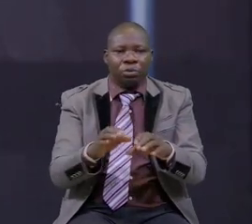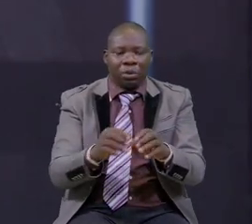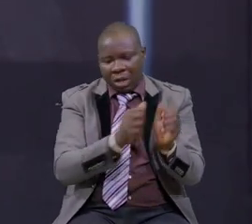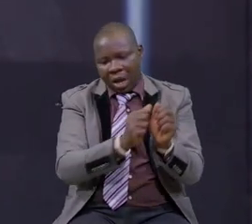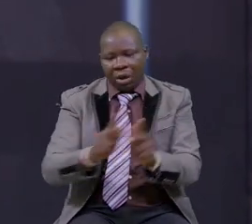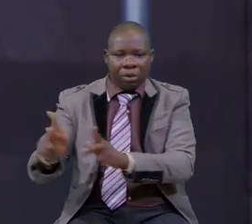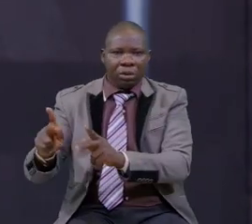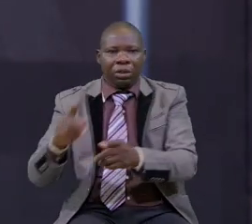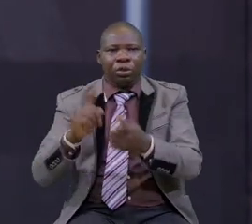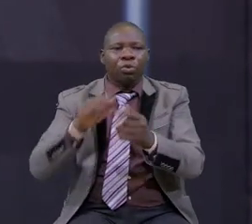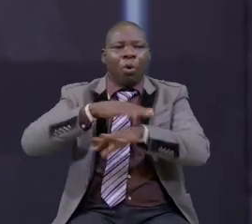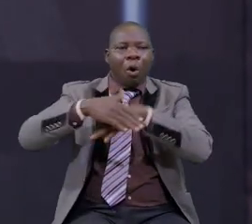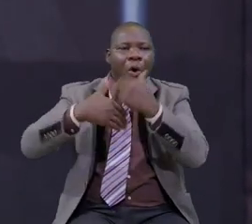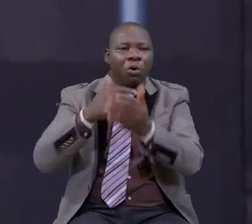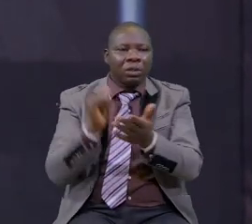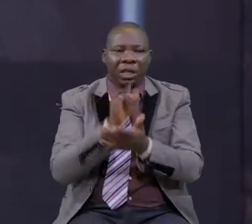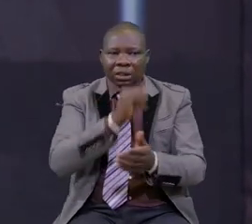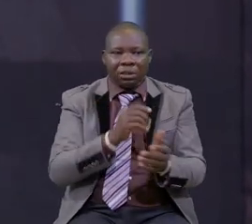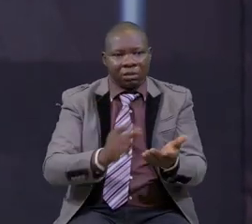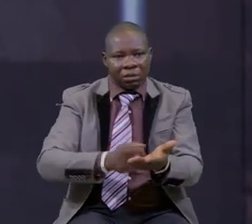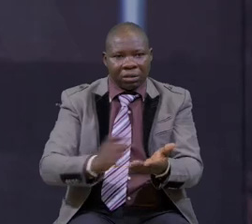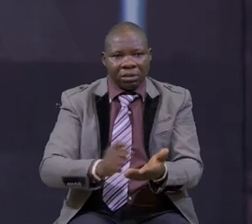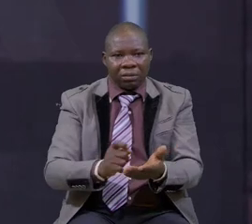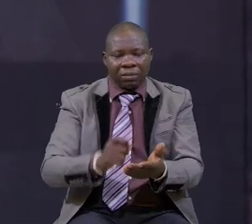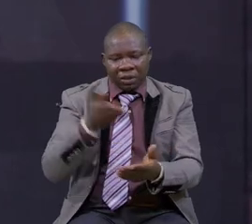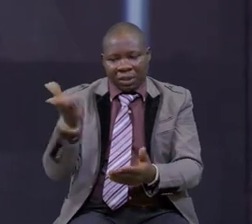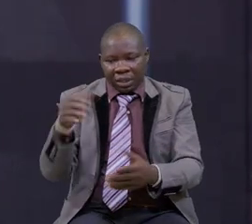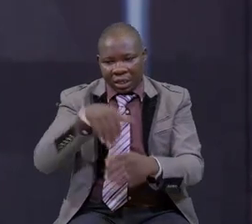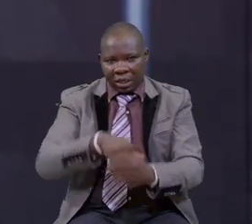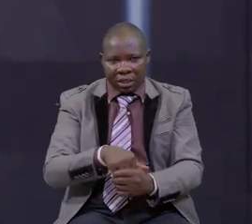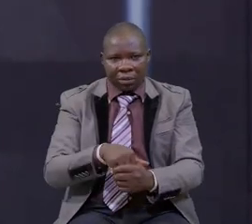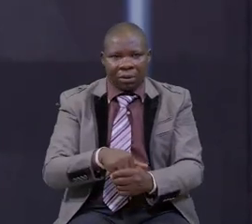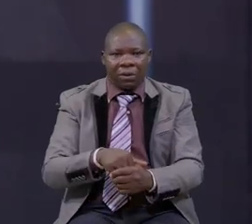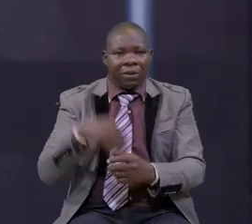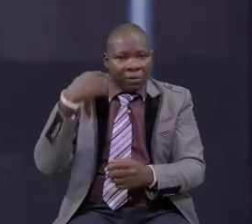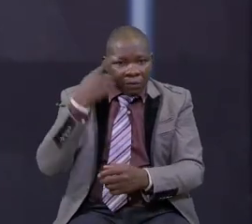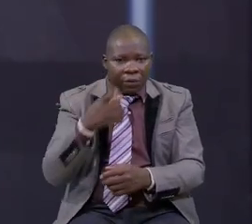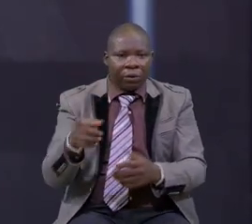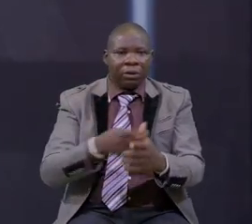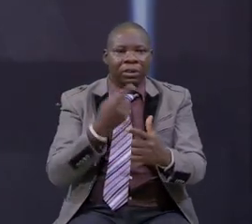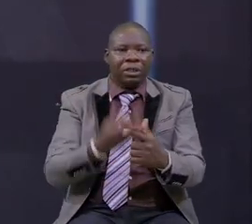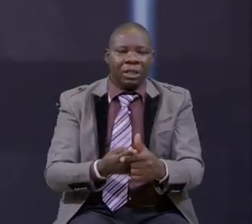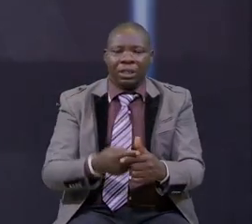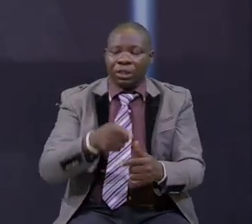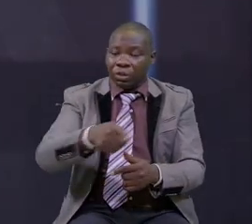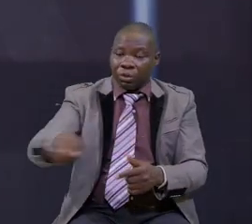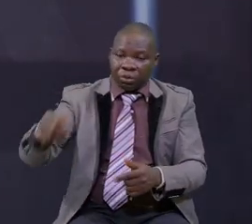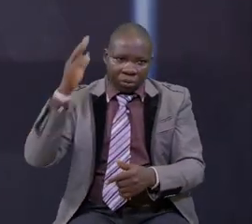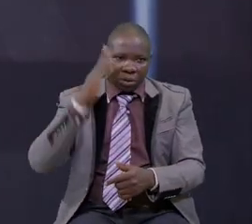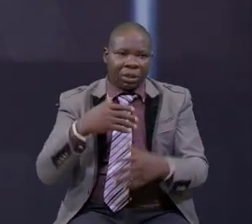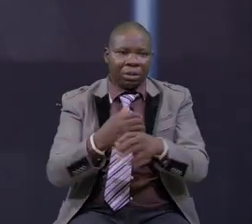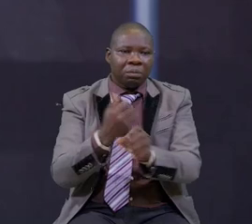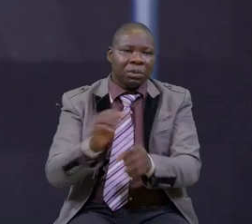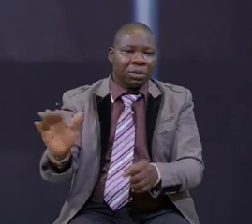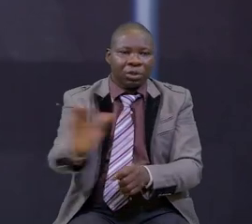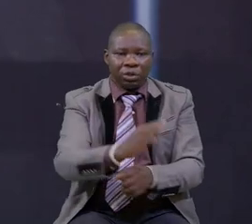selon tout ce qui y est écrit. Car c'est alors que tu auras du succès